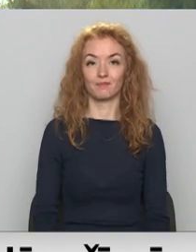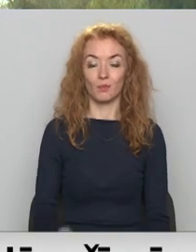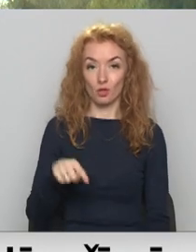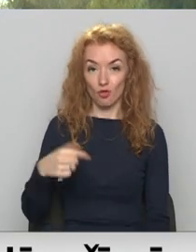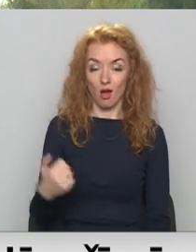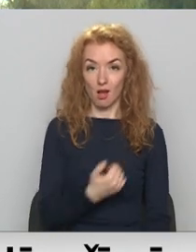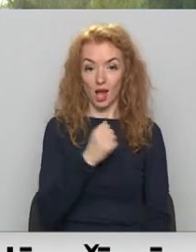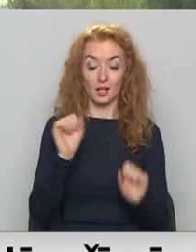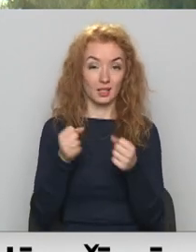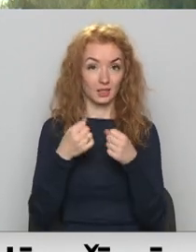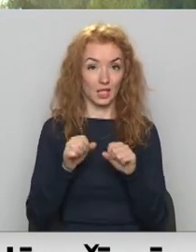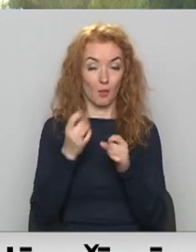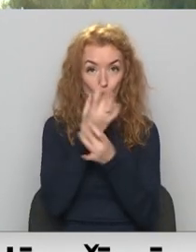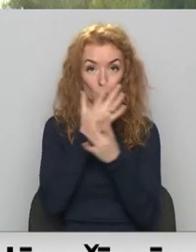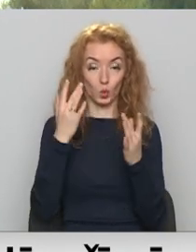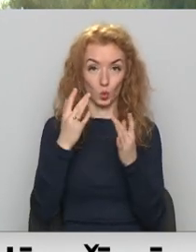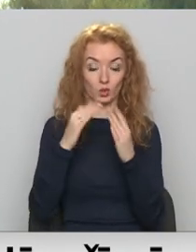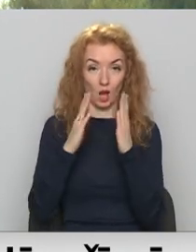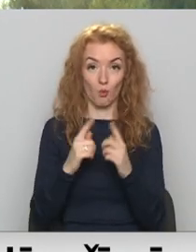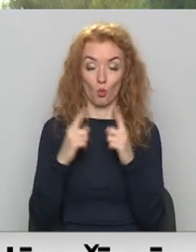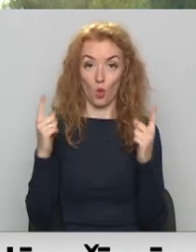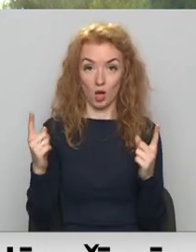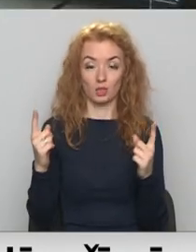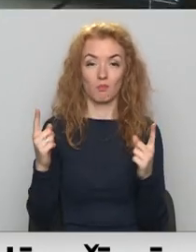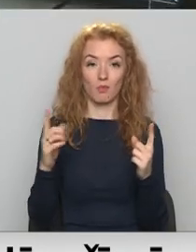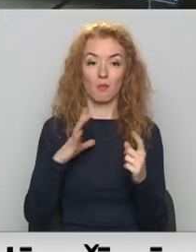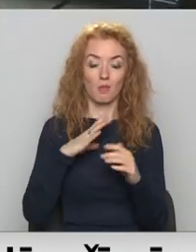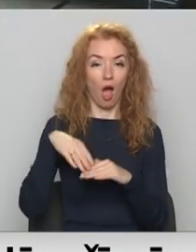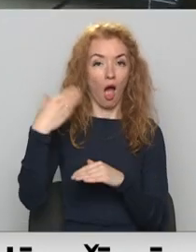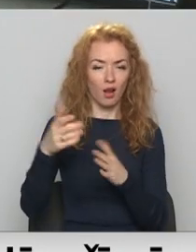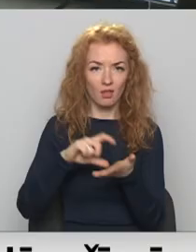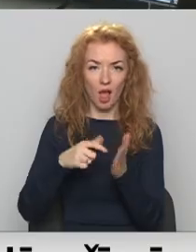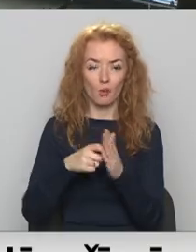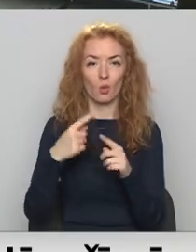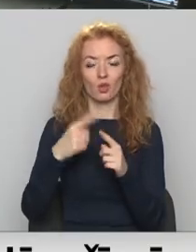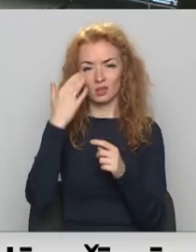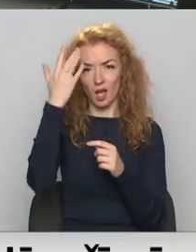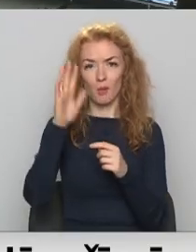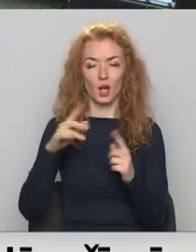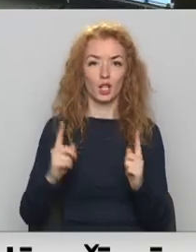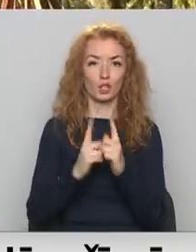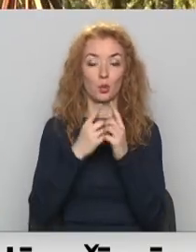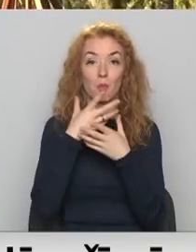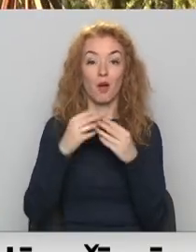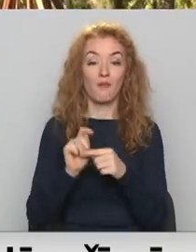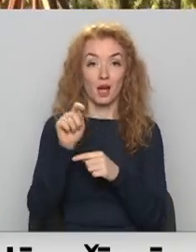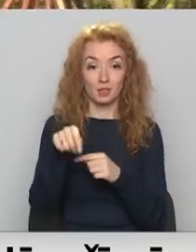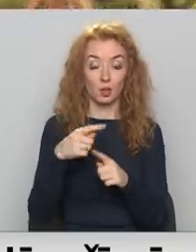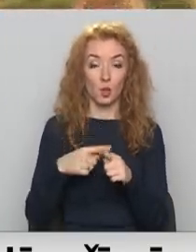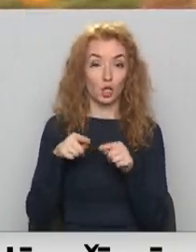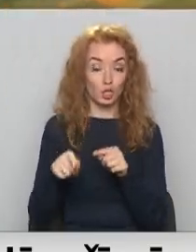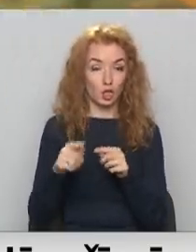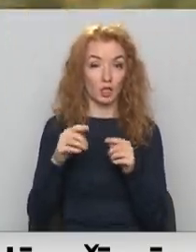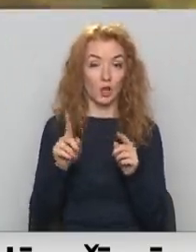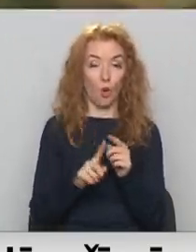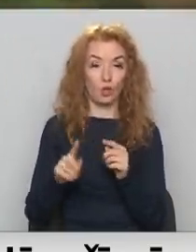ziemas sezona kultūras namos aizsākās ar izstādēm namu lūgos un ārtelpās cerot uz tikšanos pavasarī. Svitenes tautas nama vadītājs stāsta,